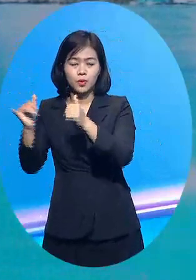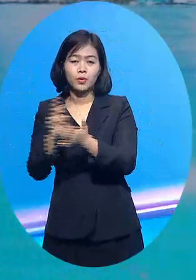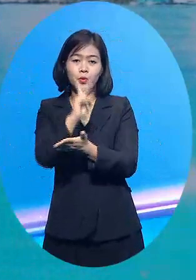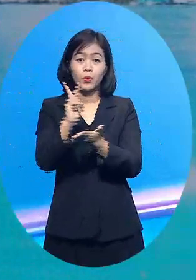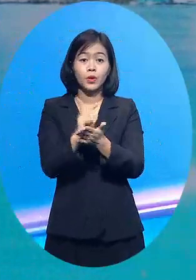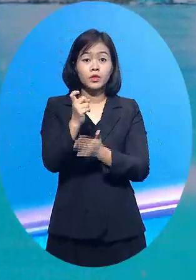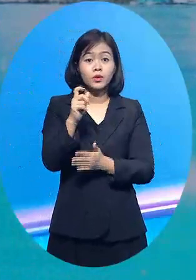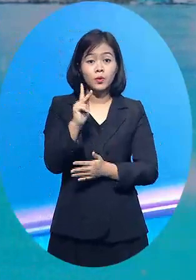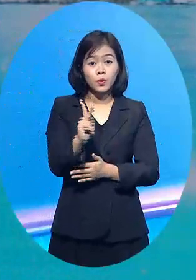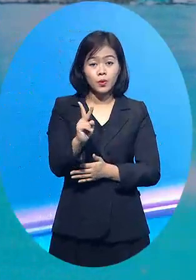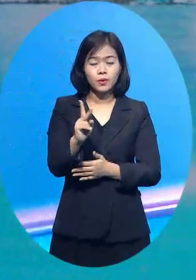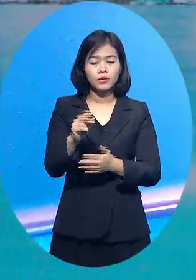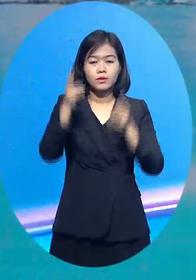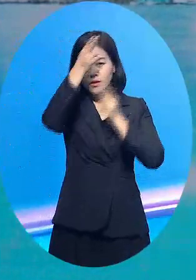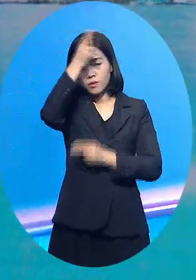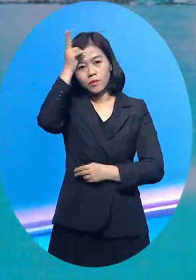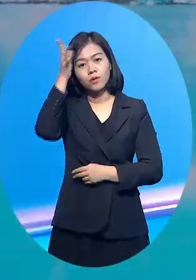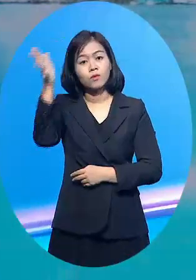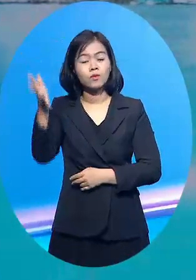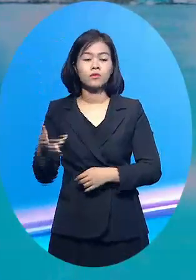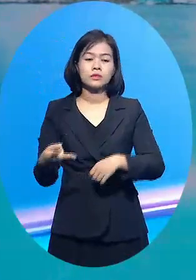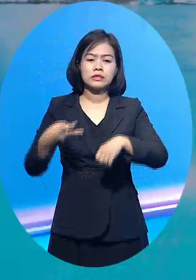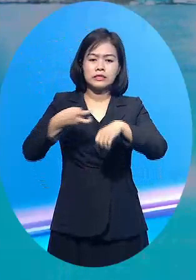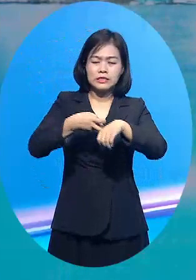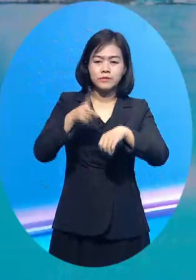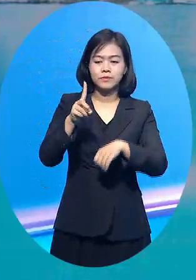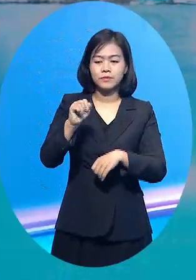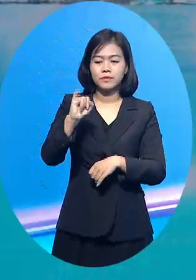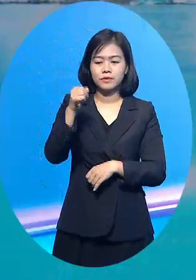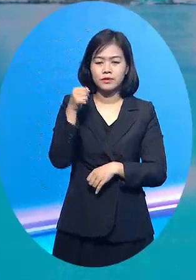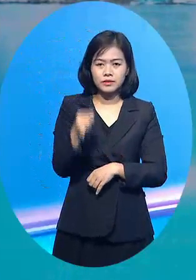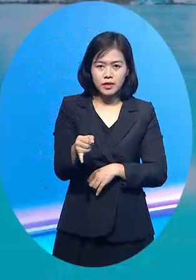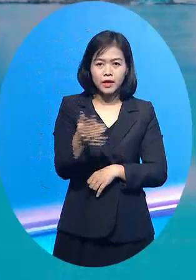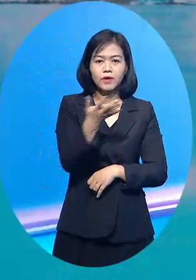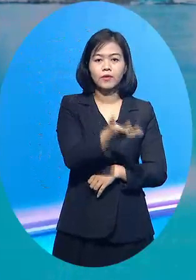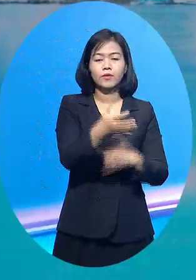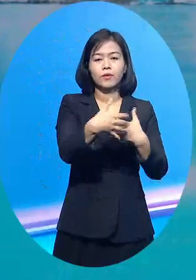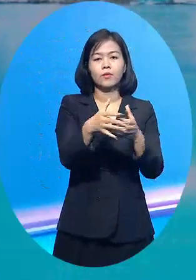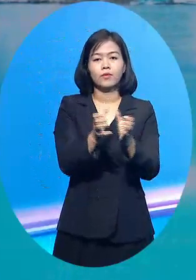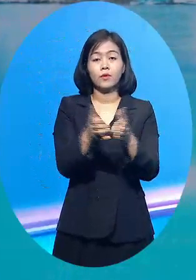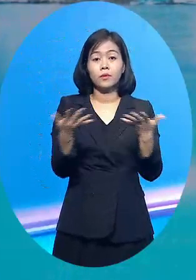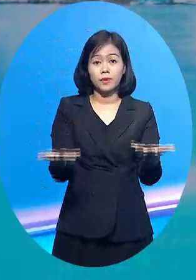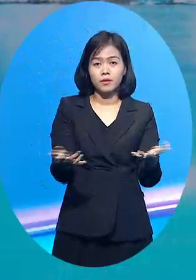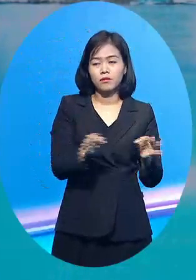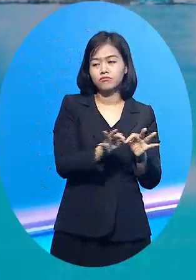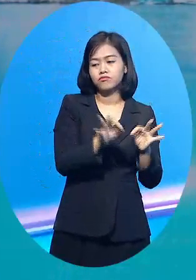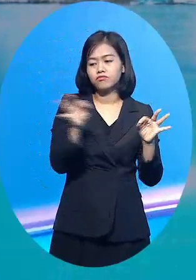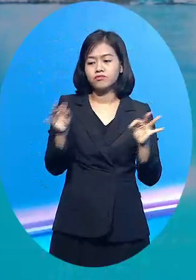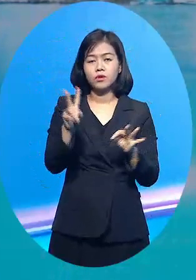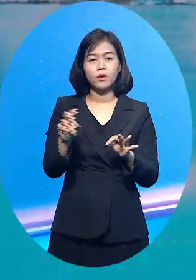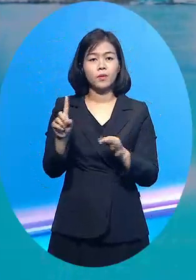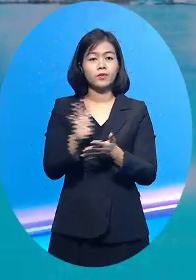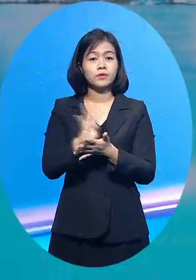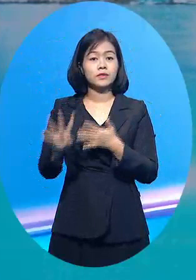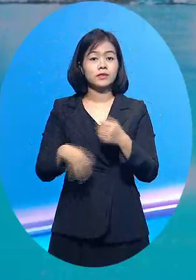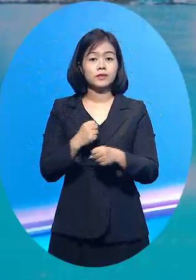hiện chương trình tiêm phòng dại vì cộng đồng, miễn phí cho 7.000 con chó và mèo tại địa phương từ nay đến ngày 21 tháng 4 năm